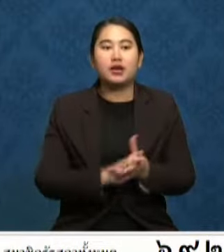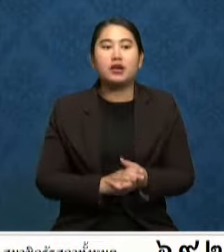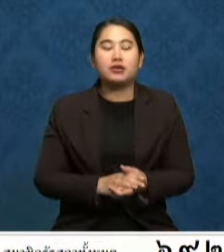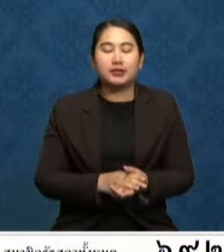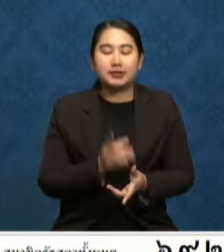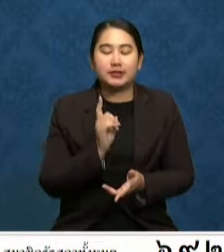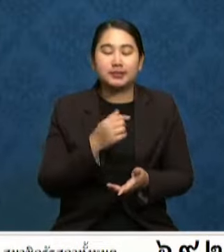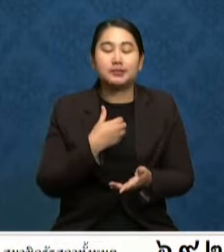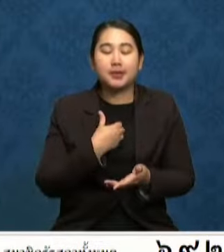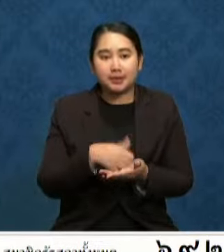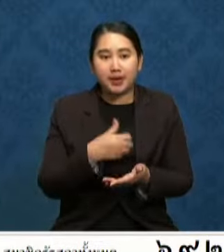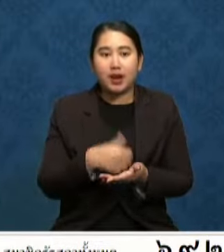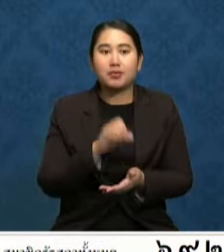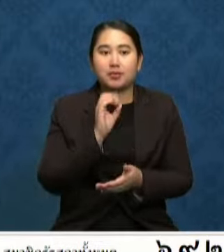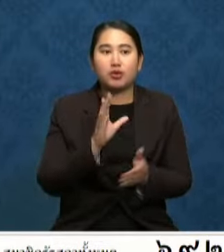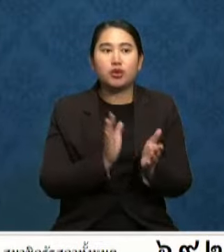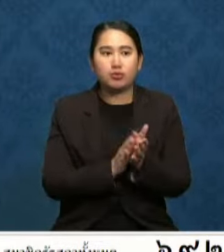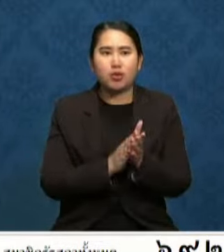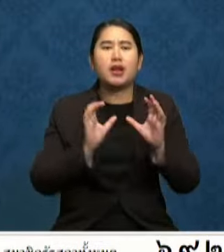จริ ๆ ผมต้องชมเ